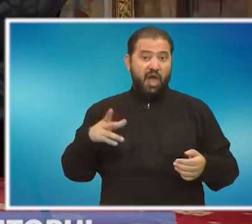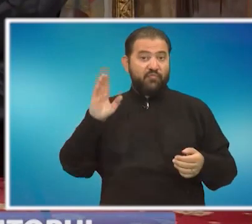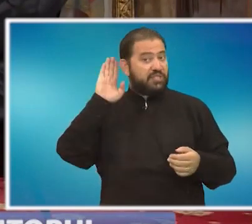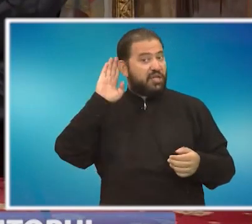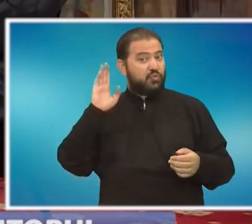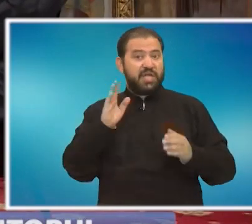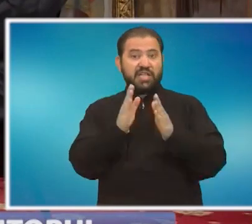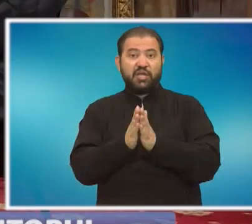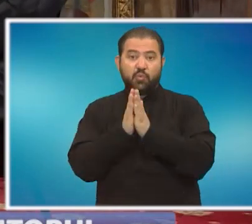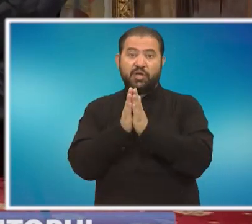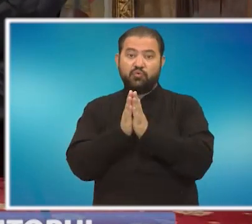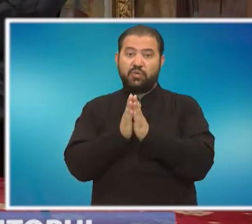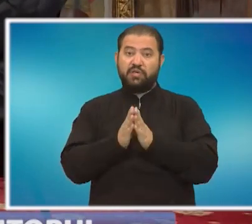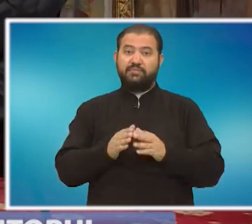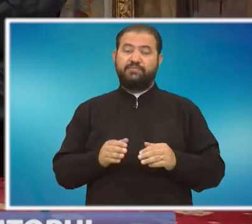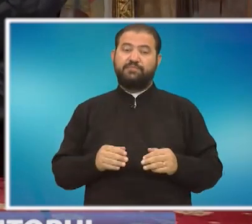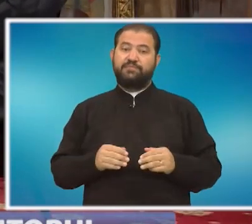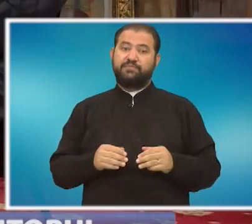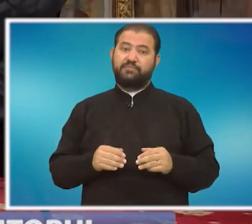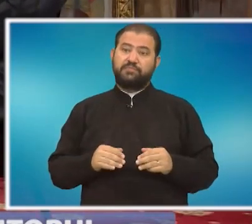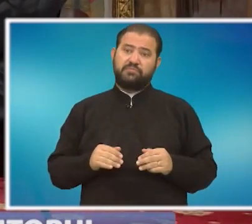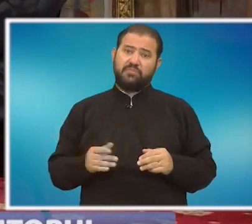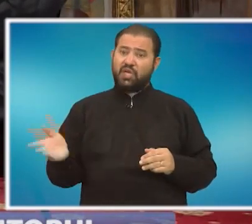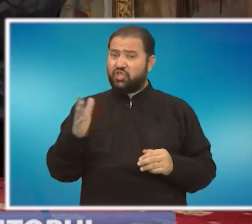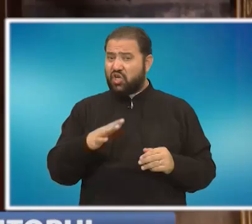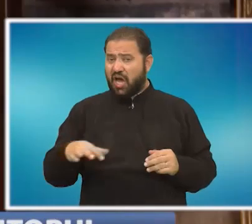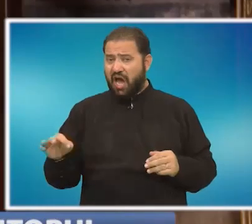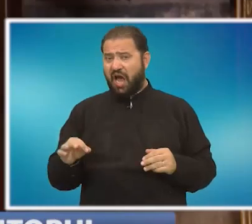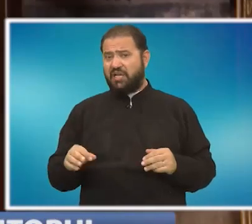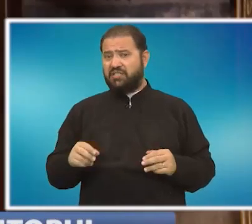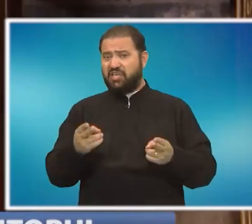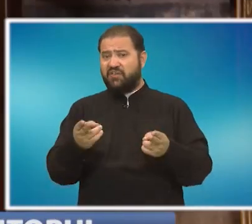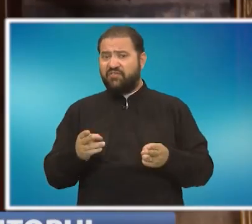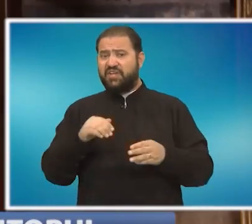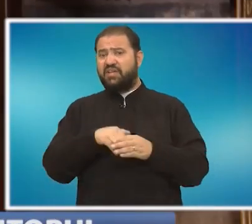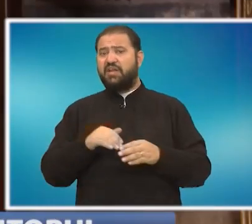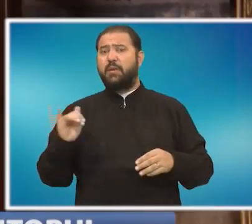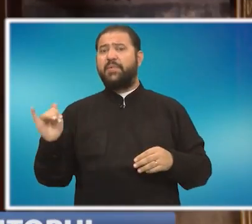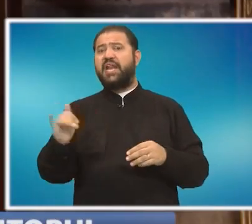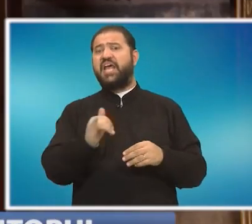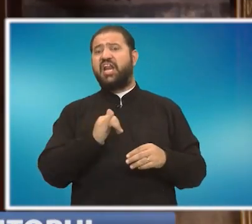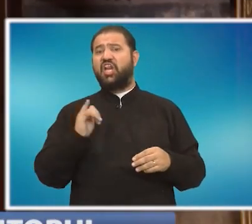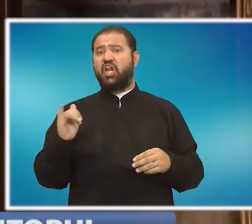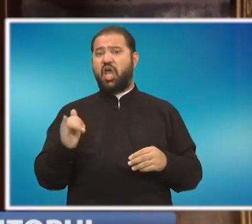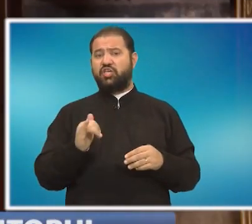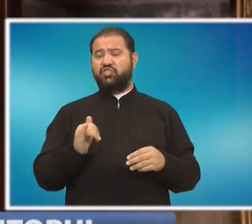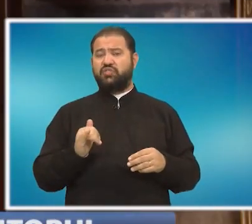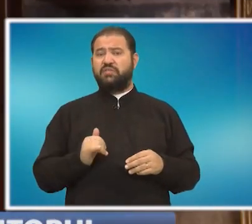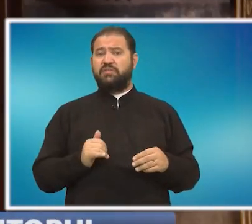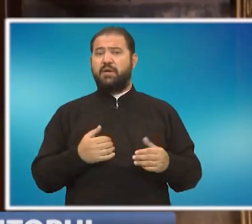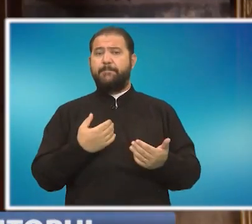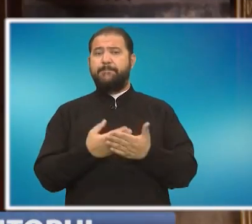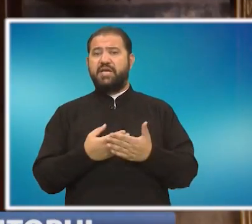lor, și de asemenea cu cei care fac un pelerinaj însoțit de fierbinți rugăciuni de